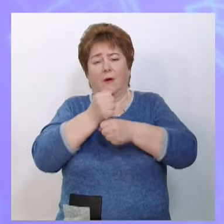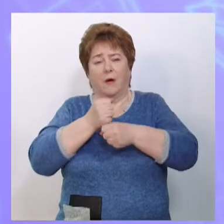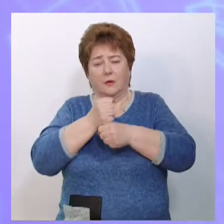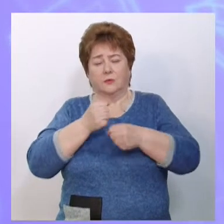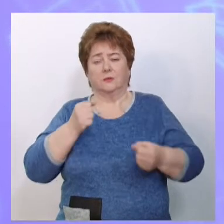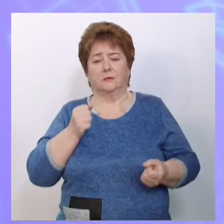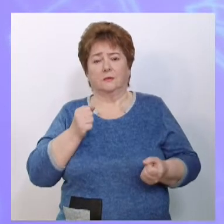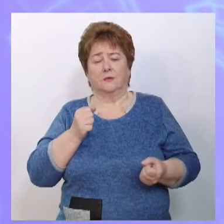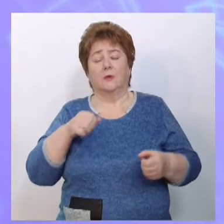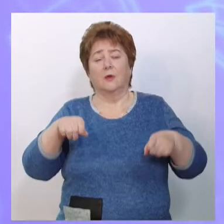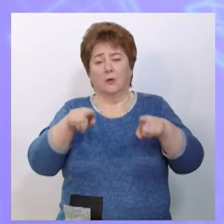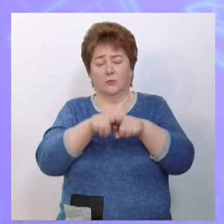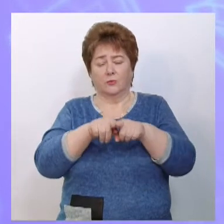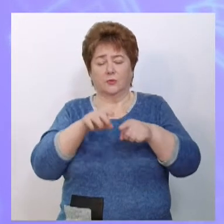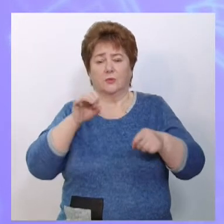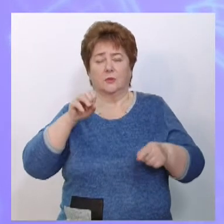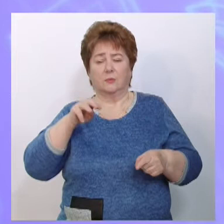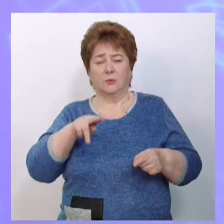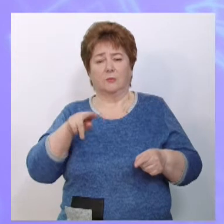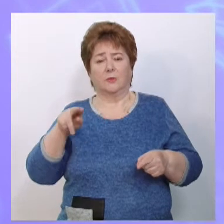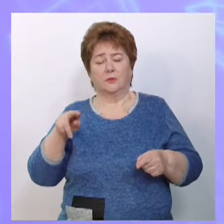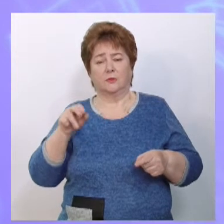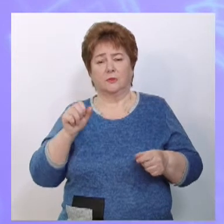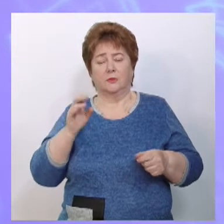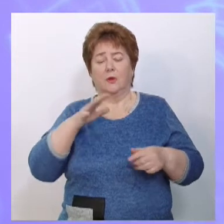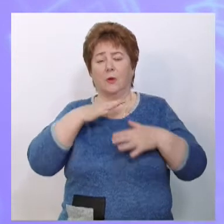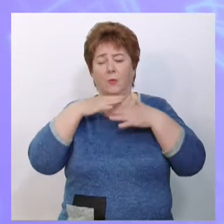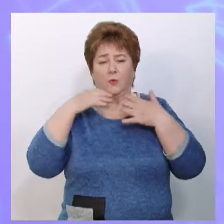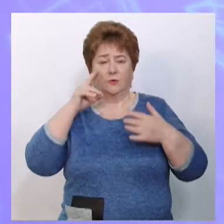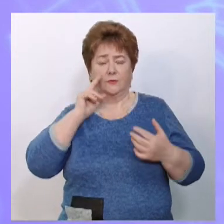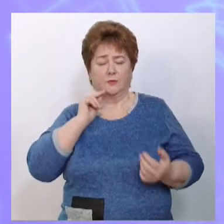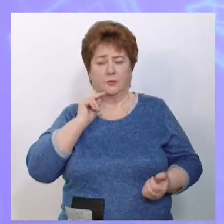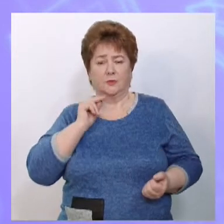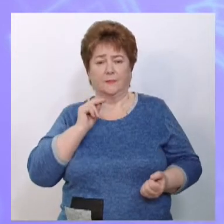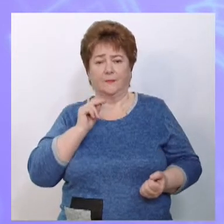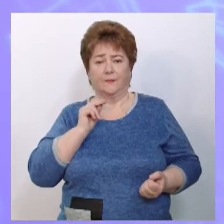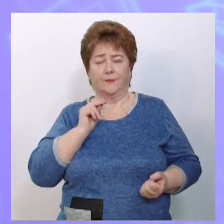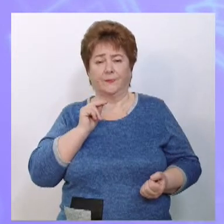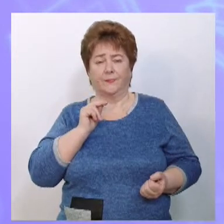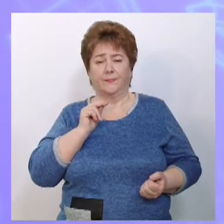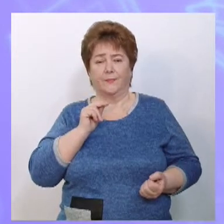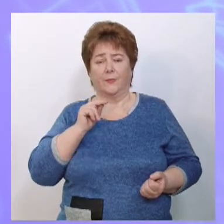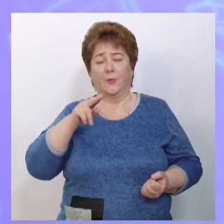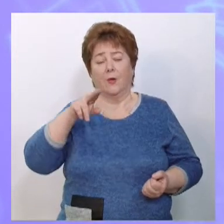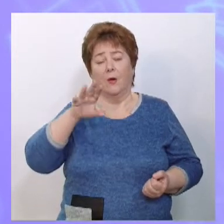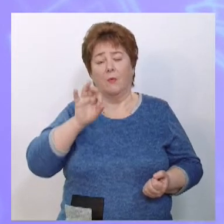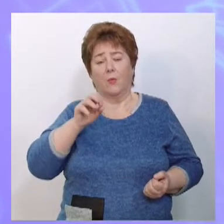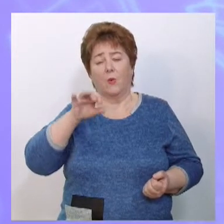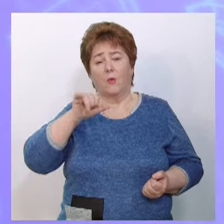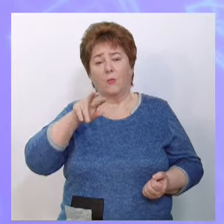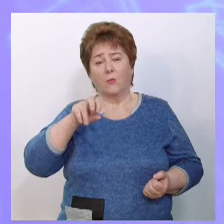коричневые. Тоже в именительном падеже множественного числа. По